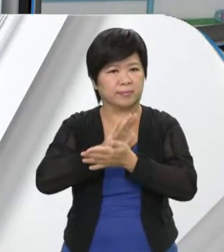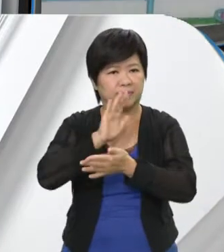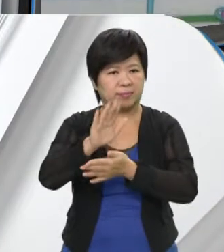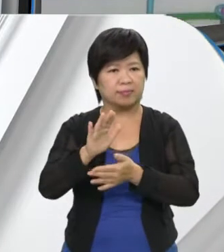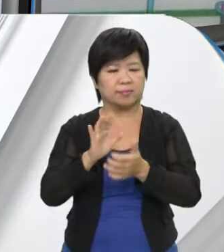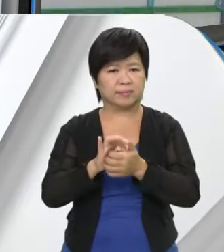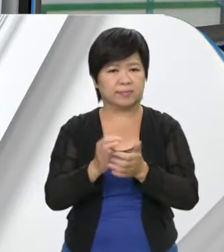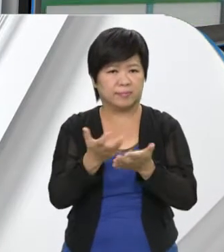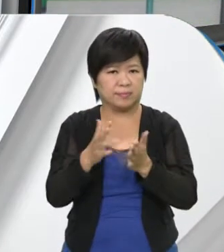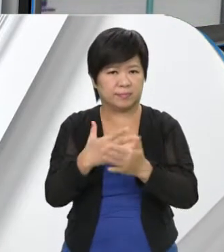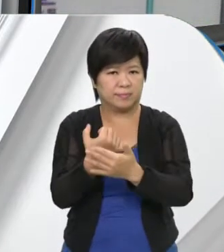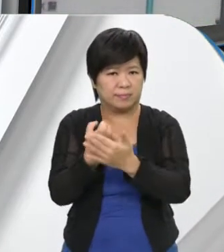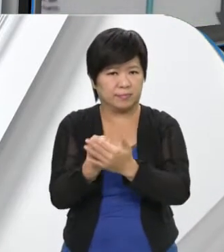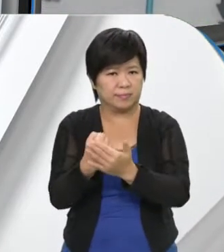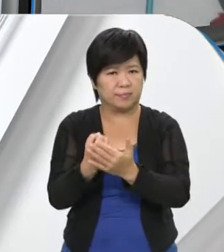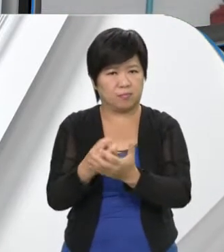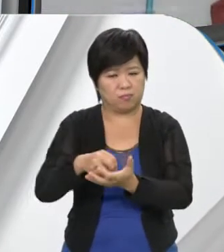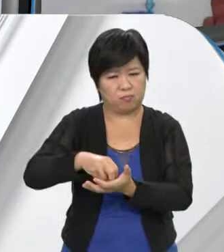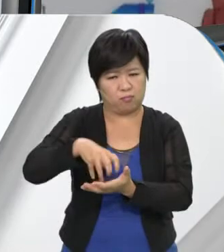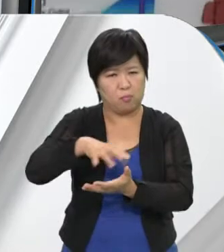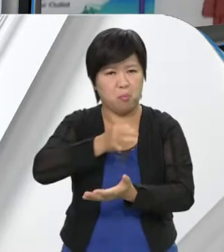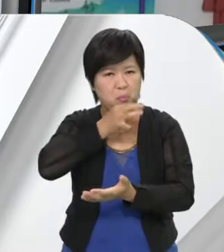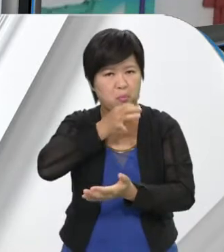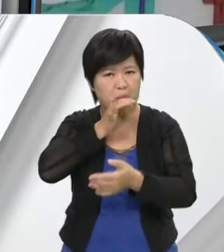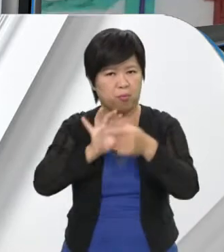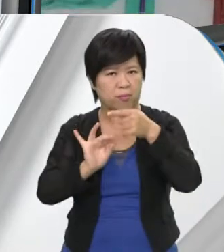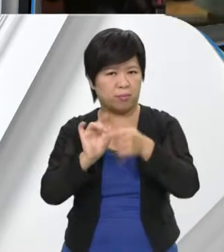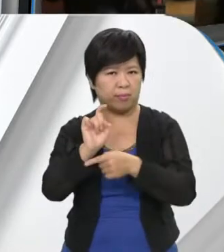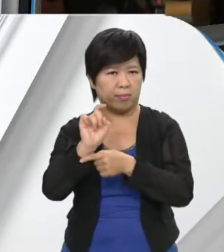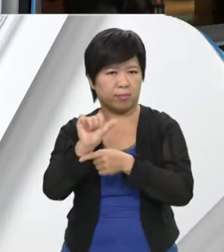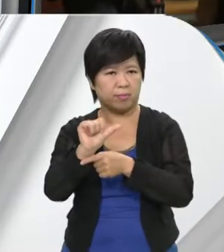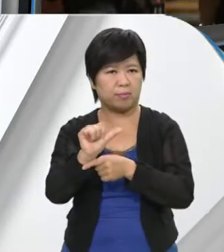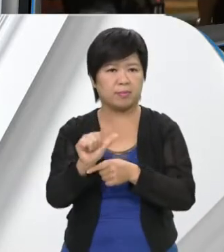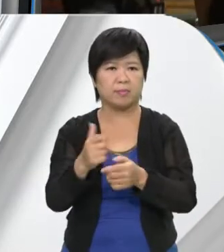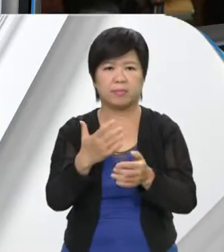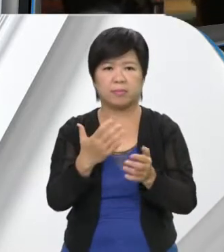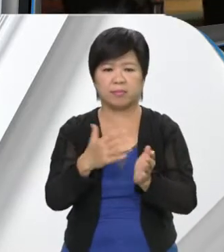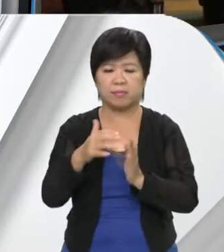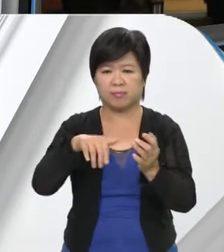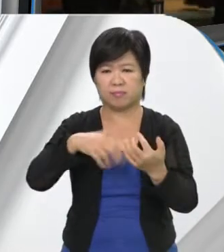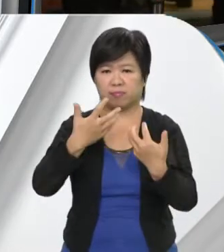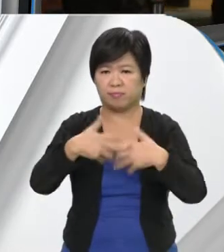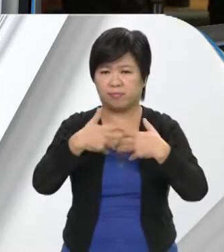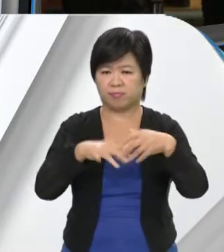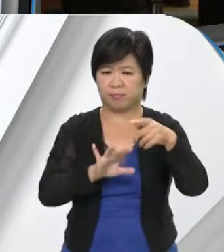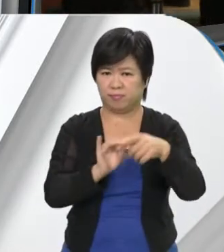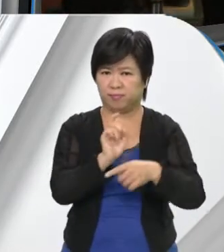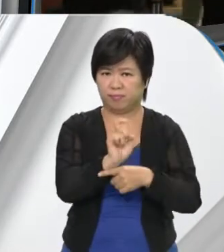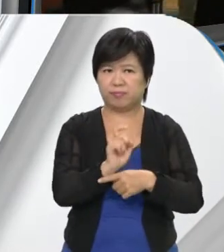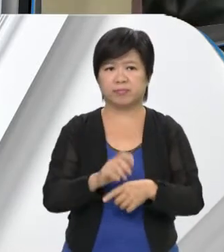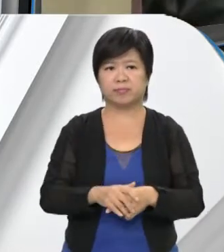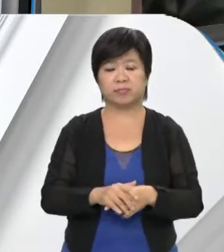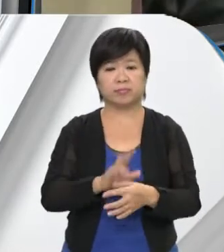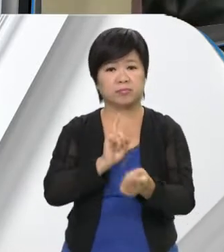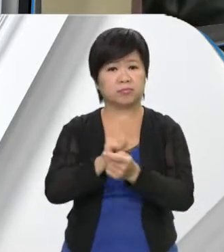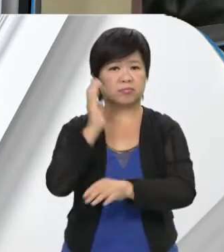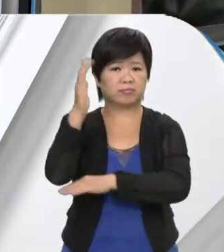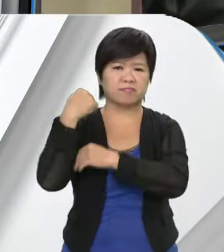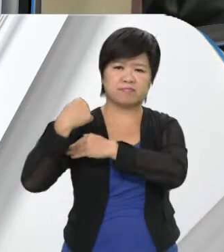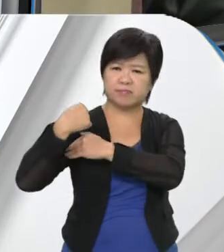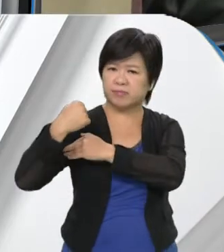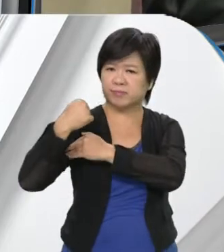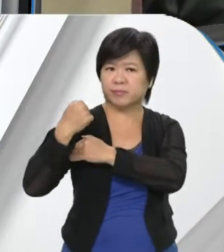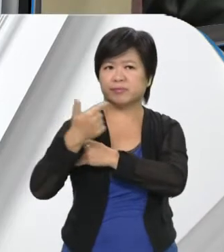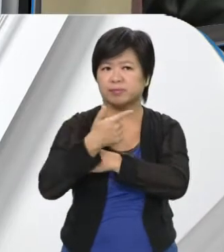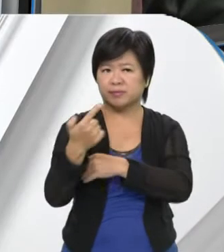譬如容量度会维持15%，批准容量度10%嘅目标。对政府按什么来